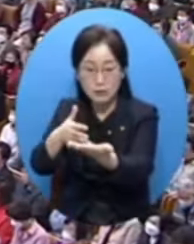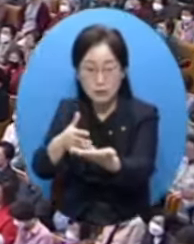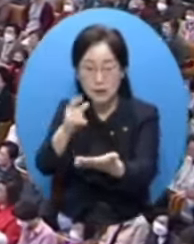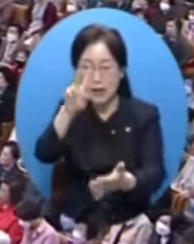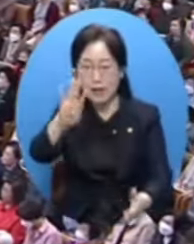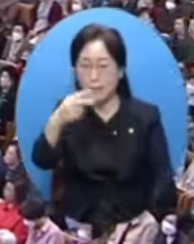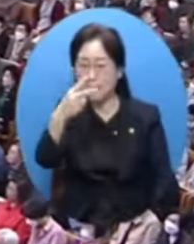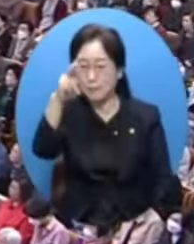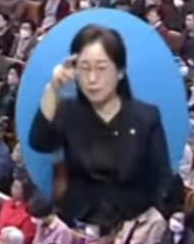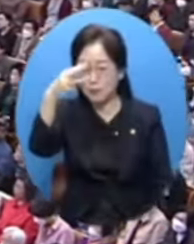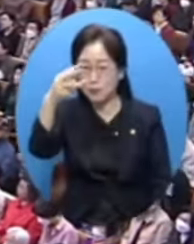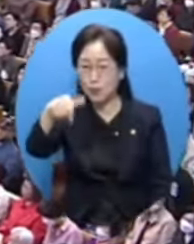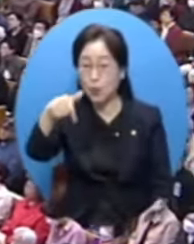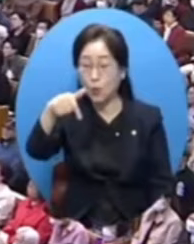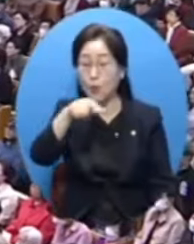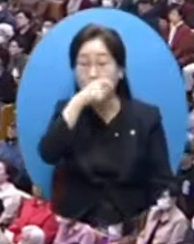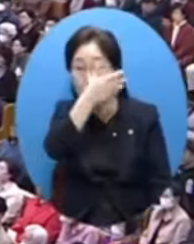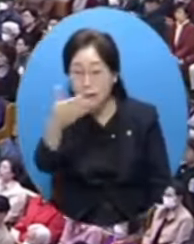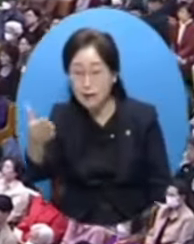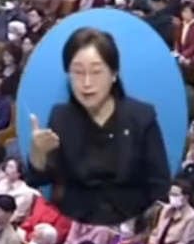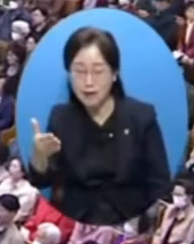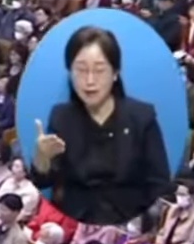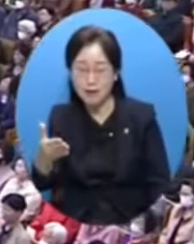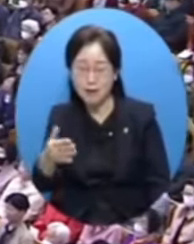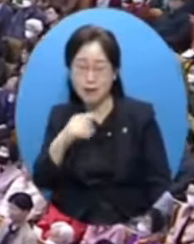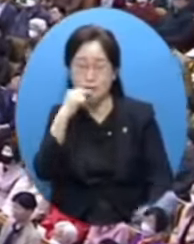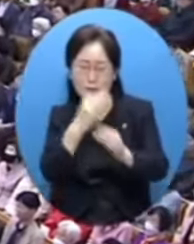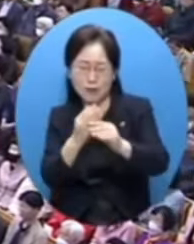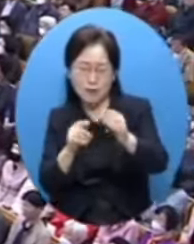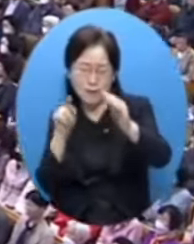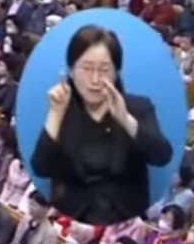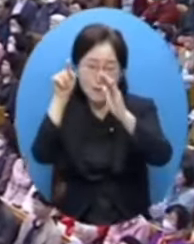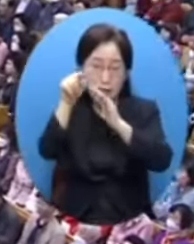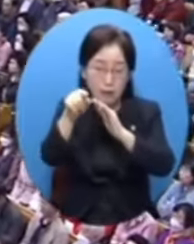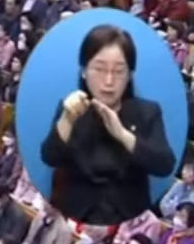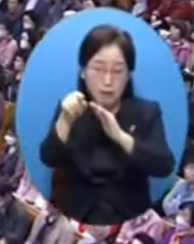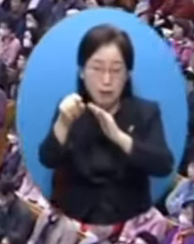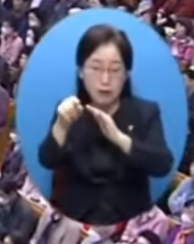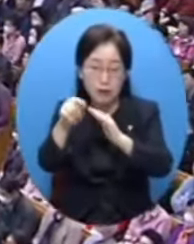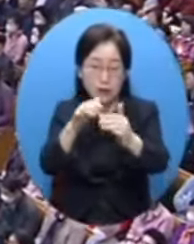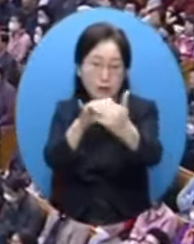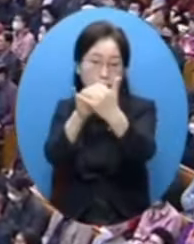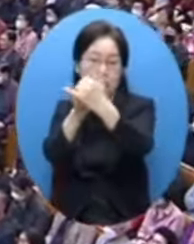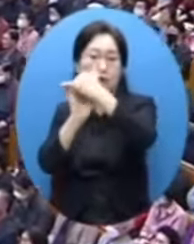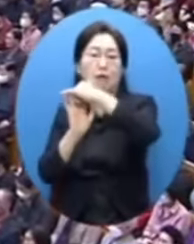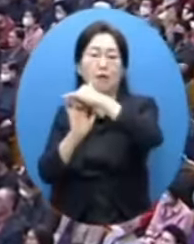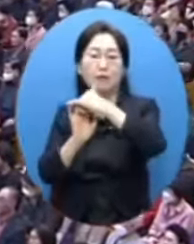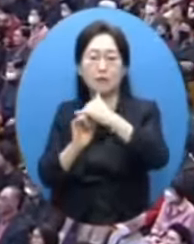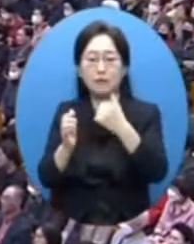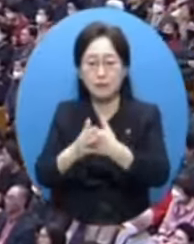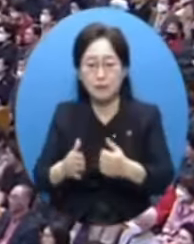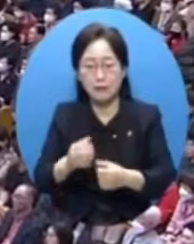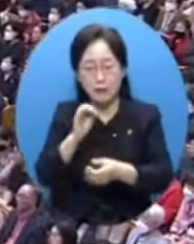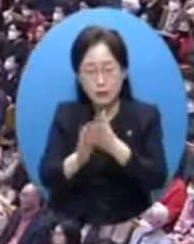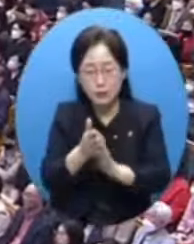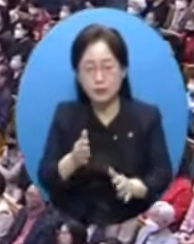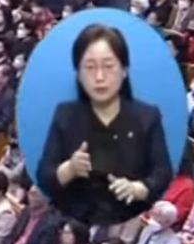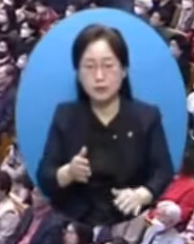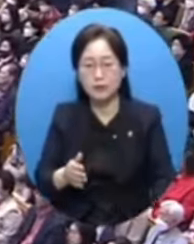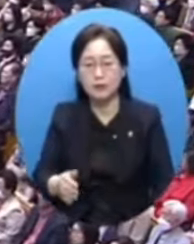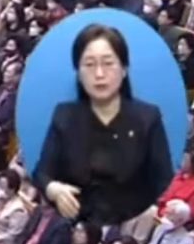압록강까지 갔다가 우리 군인들이 철수하기 시작하는데 그가 속했던 육사단이 거의